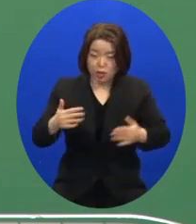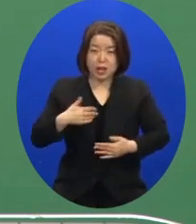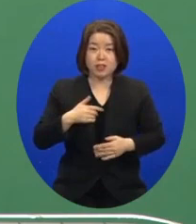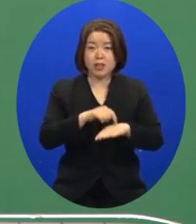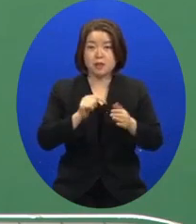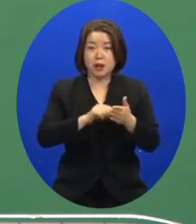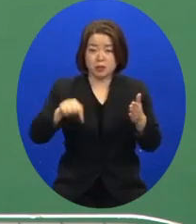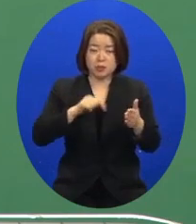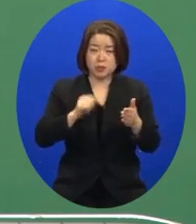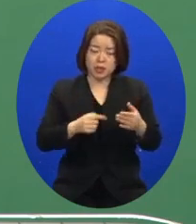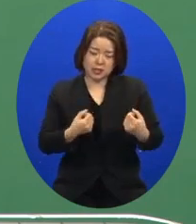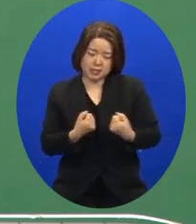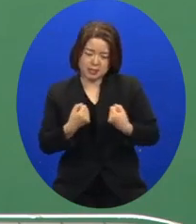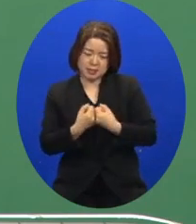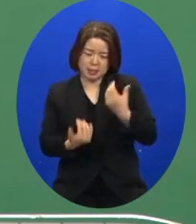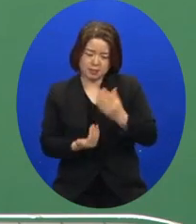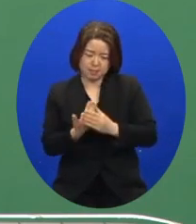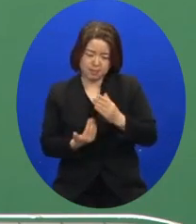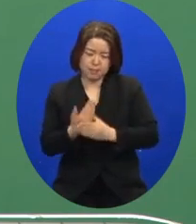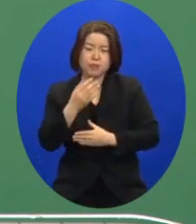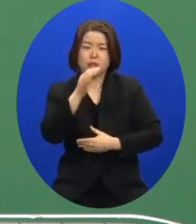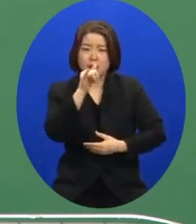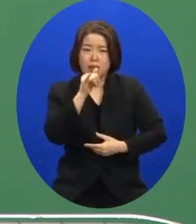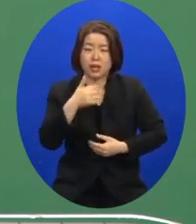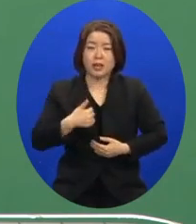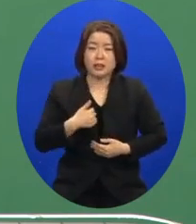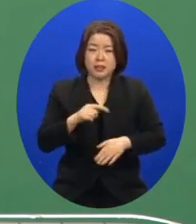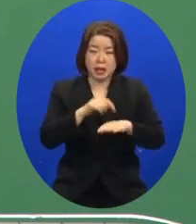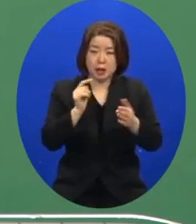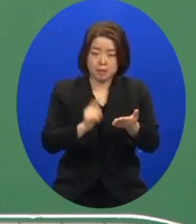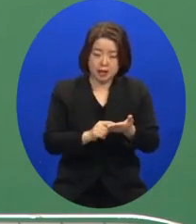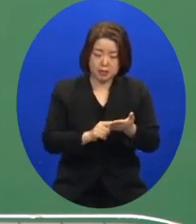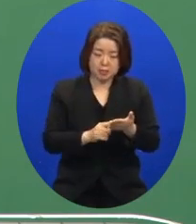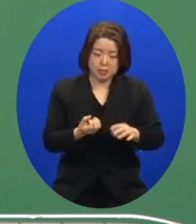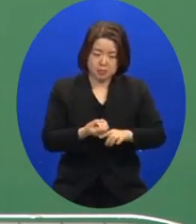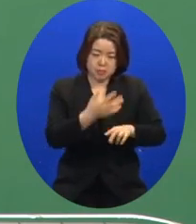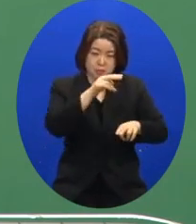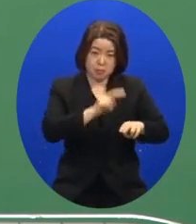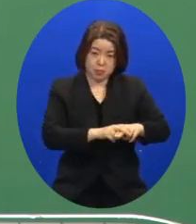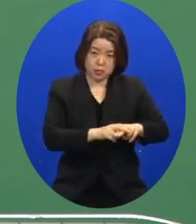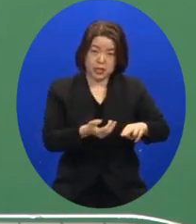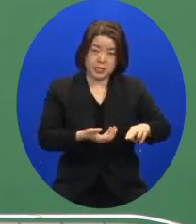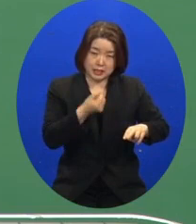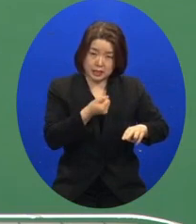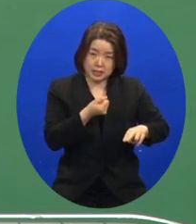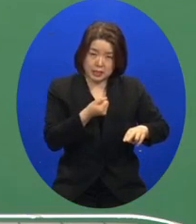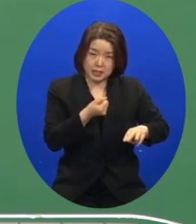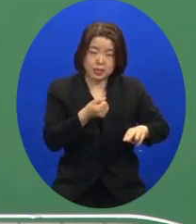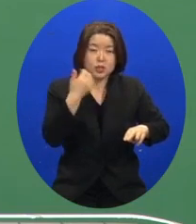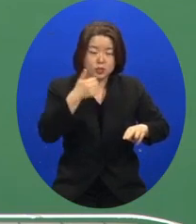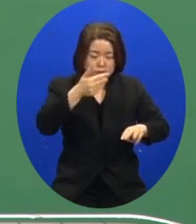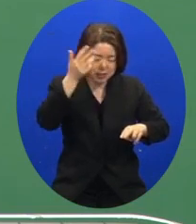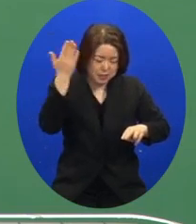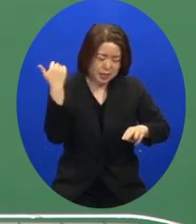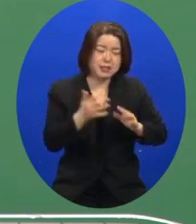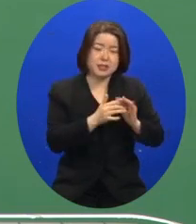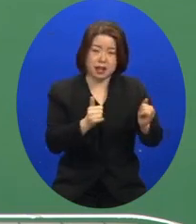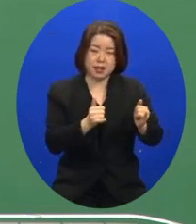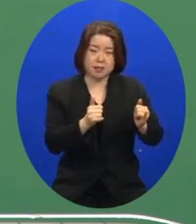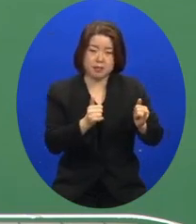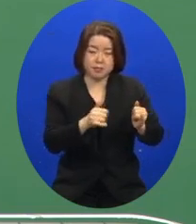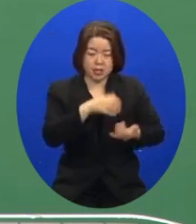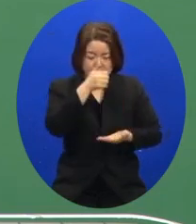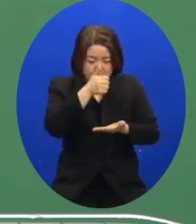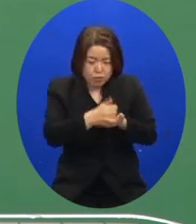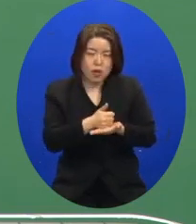안에는 싸움이 일어납니다. 우리 마음의 보좌를 차지하고 있던 옛사람,